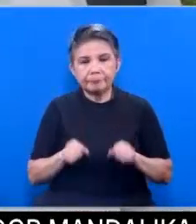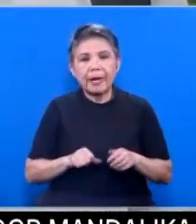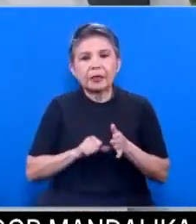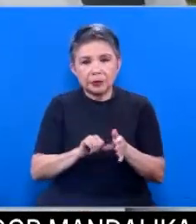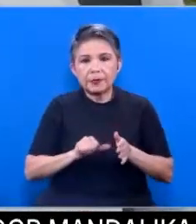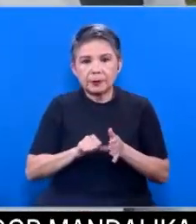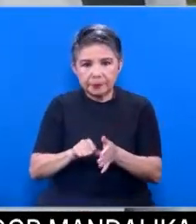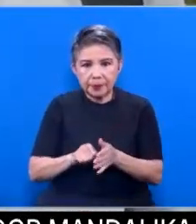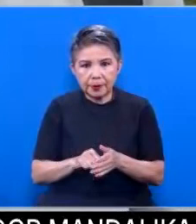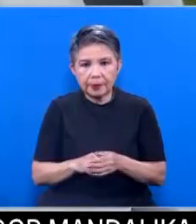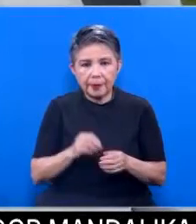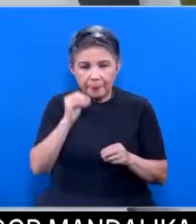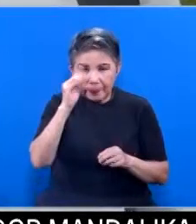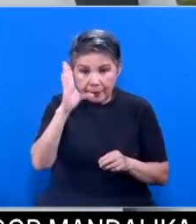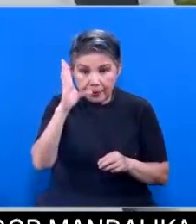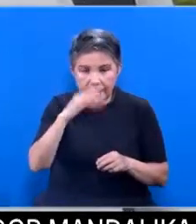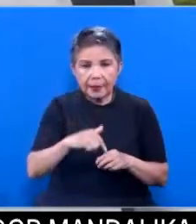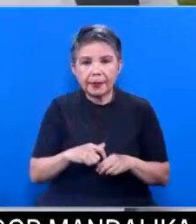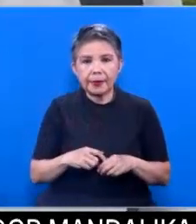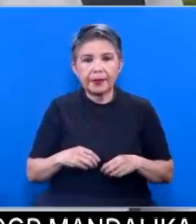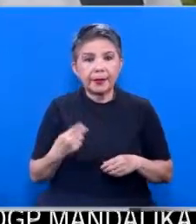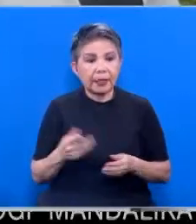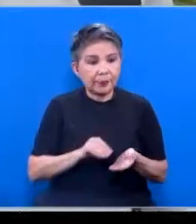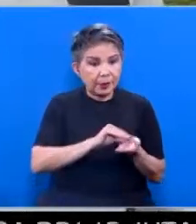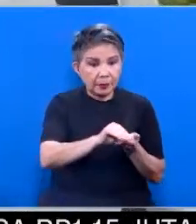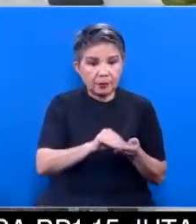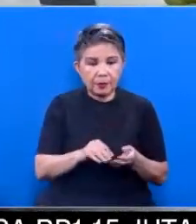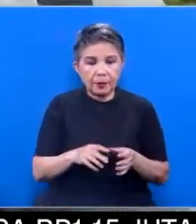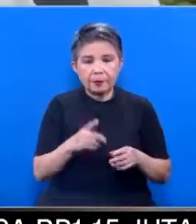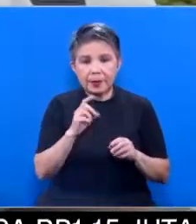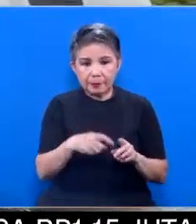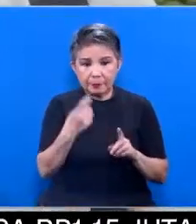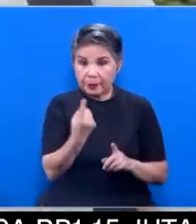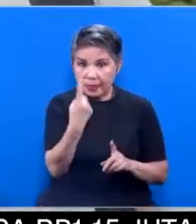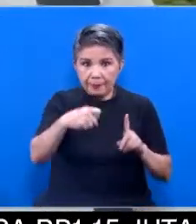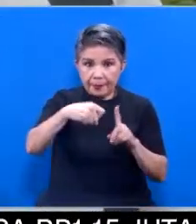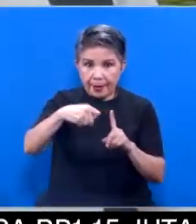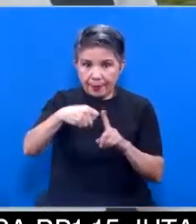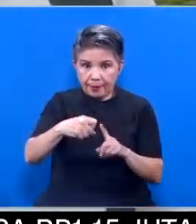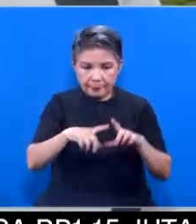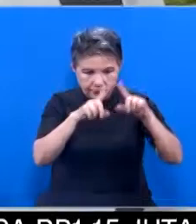Itu pada pagi hari ini kita bagi per kakak sedesa Gulang. Sehingga